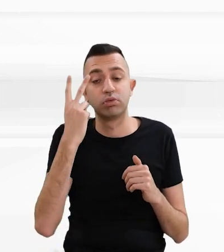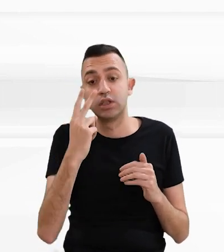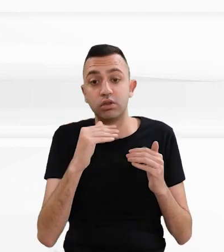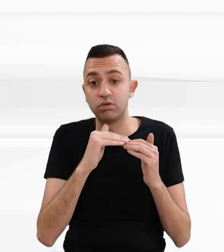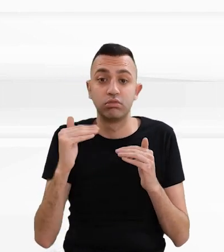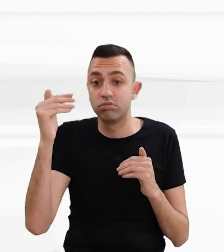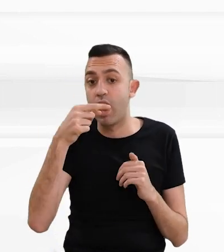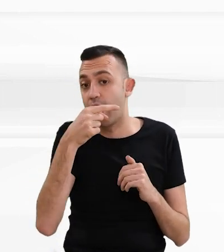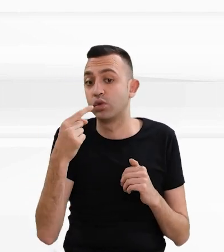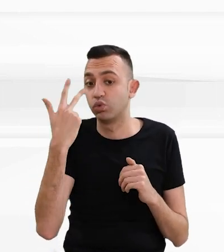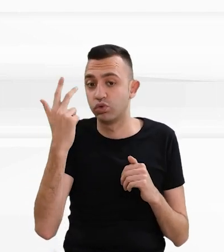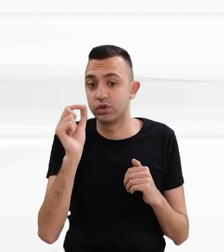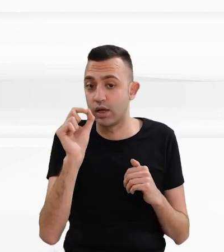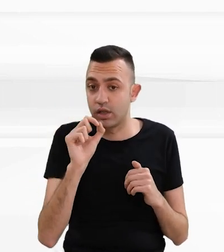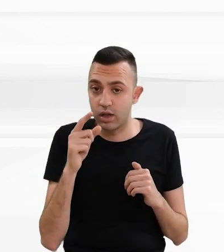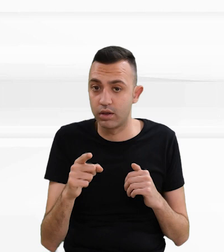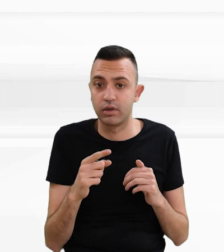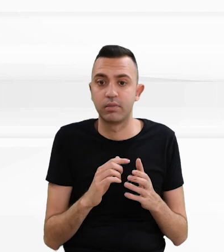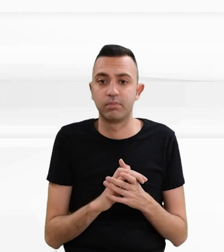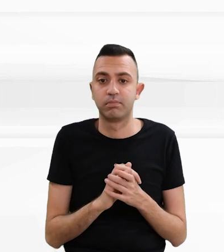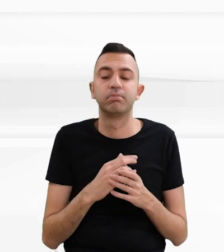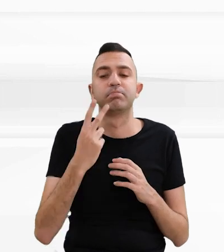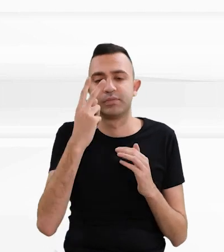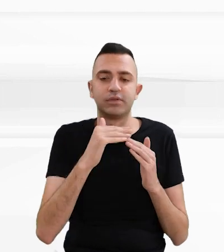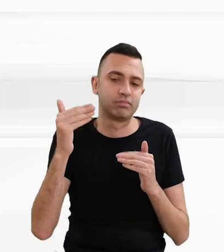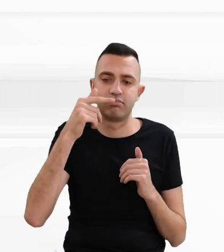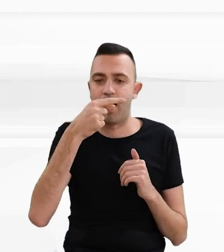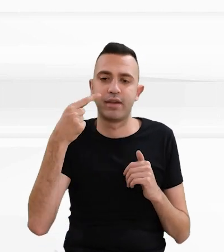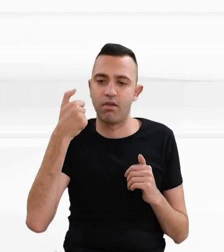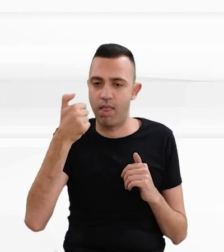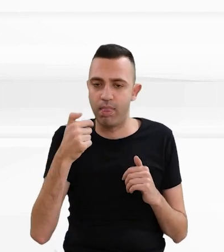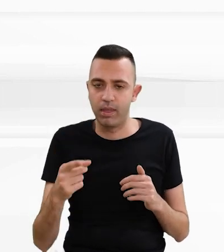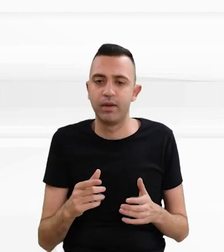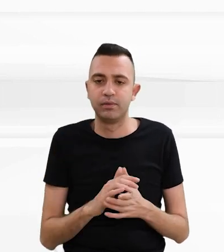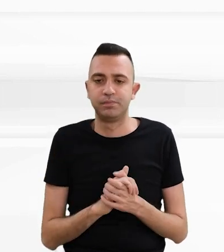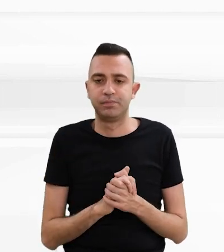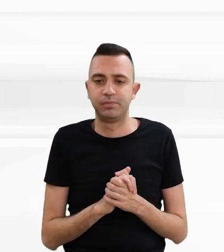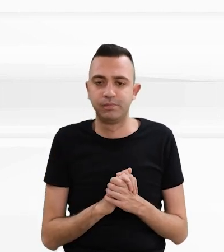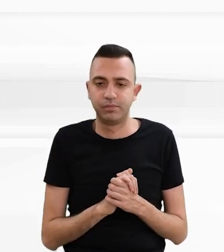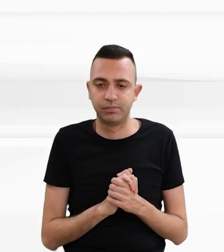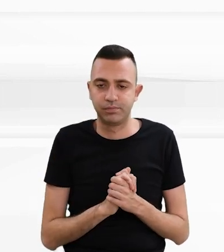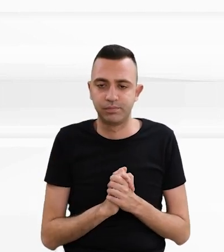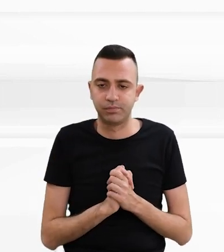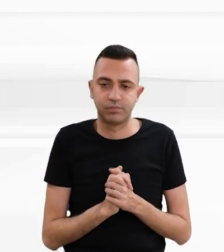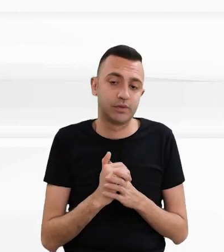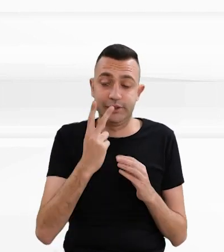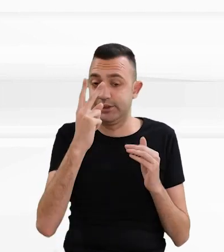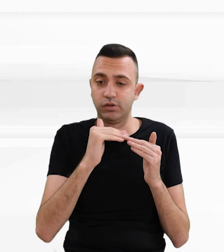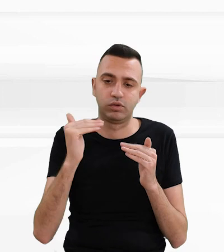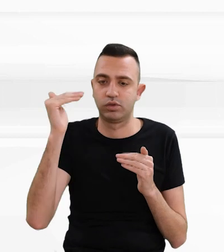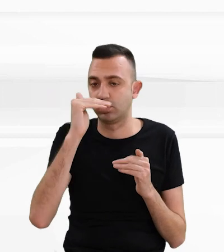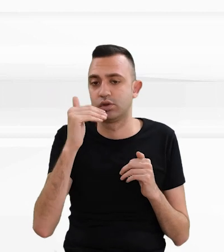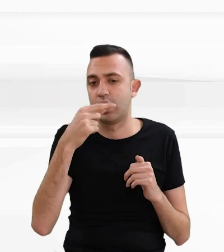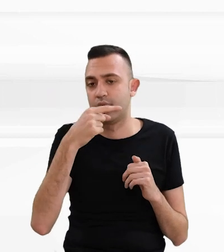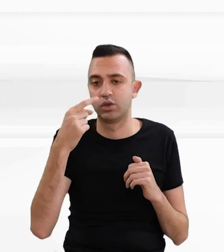2'nin eksi 3. kuvveti yani 200sx 202/6 nin 2. kuvveti 204